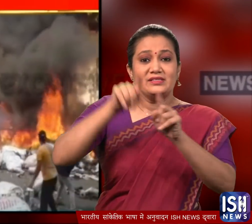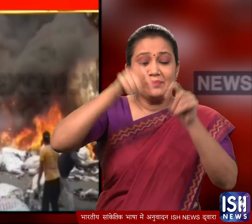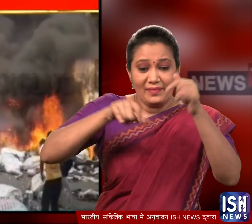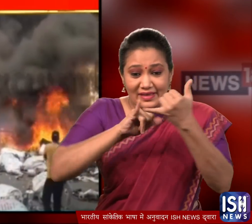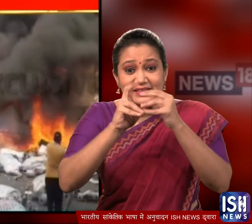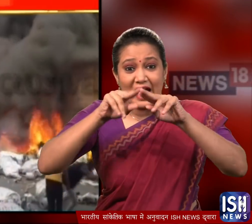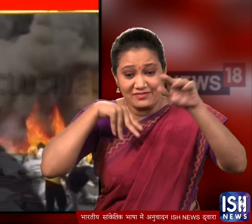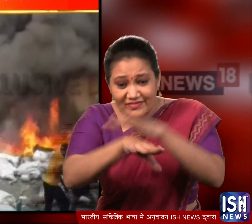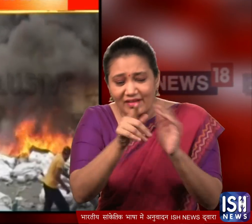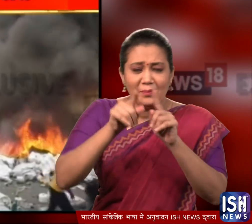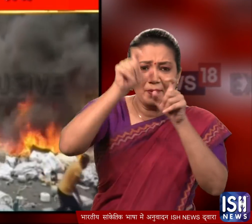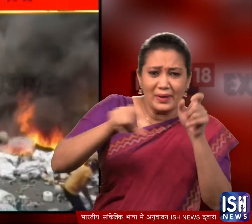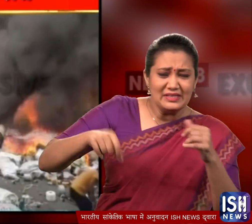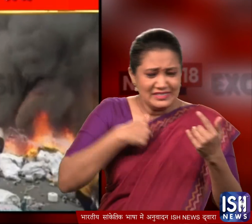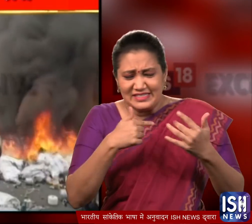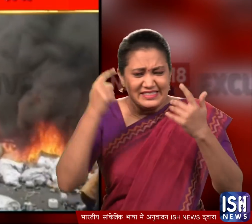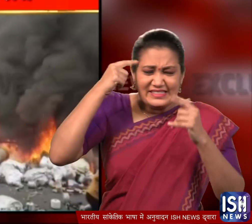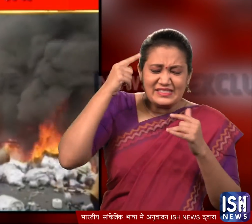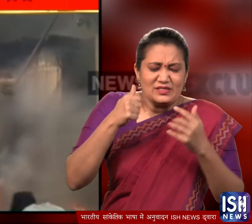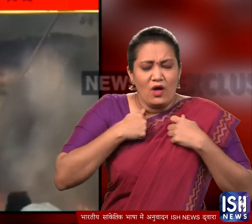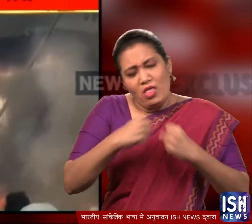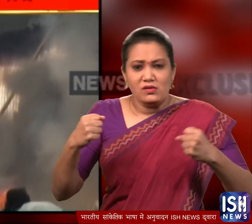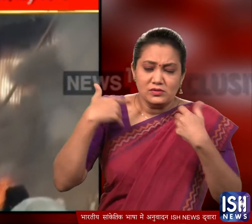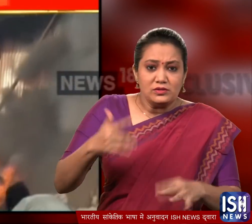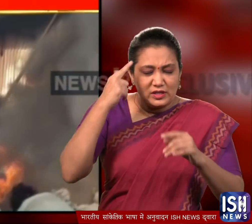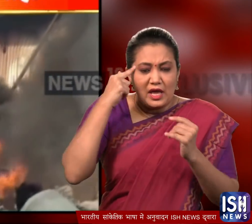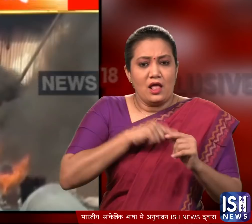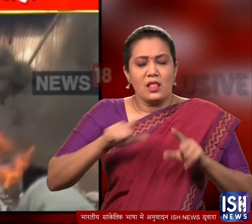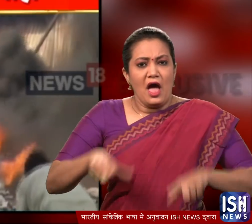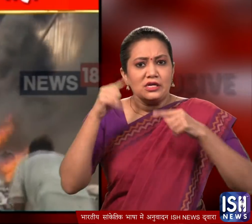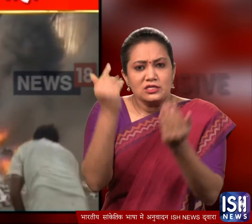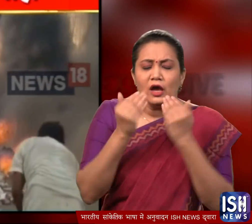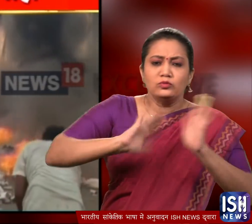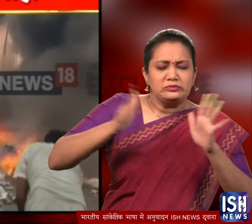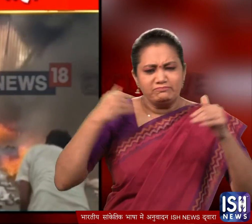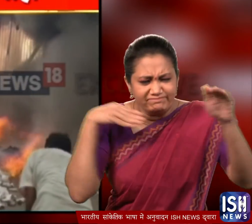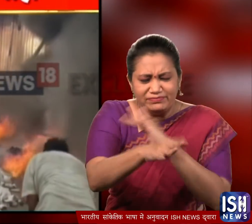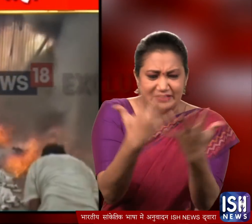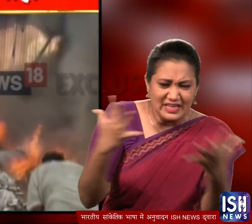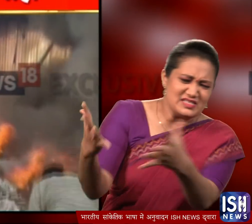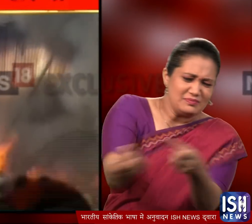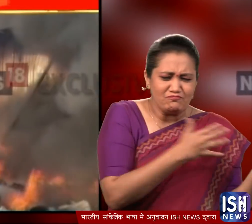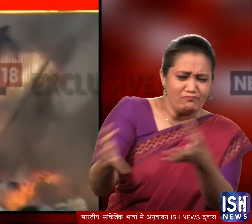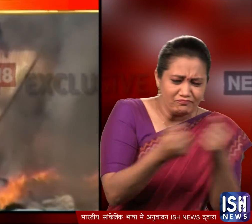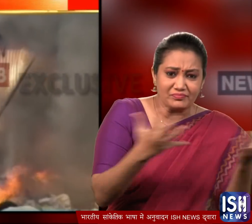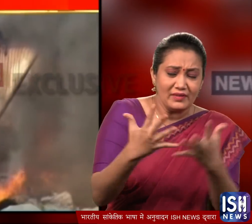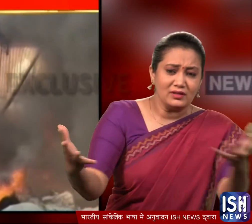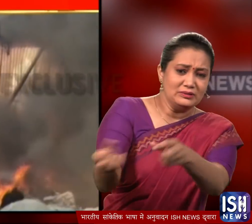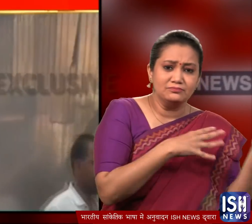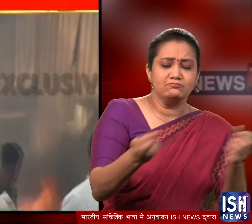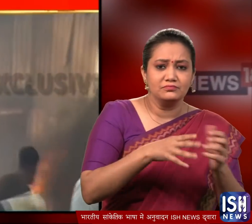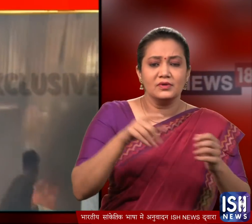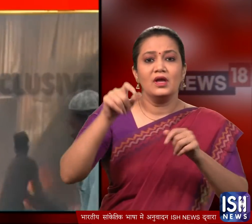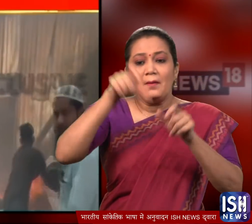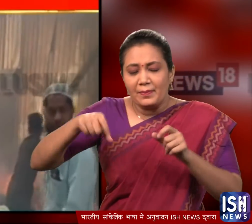में भी उन गोदामों में काम करने वाले कुछ कर्मचारियों ने हिम्मत दिखाई। उन्होंने अपनी जान की परवाह किए बगैर गोदामों में रखे सामान को बाहर निकालना शुरू कर